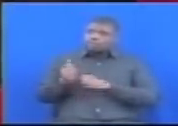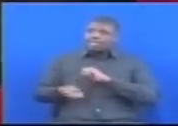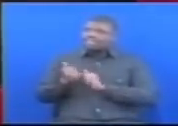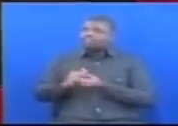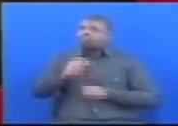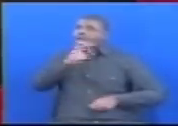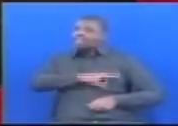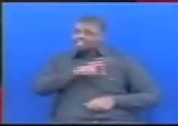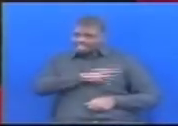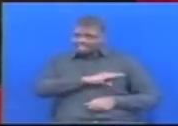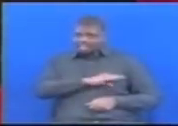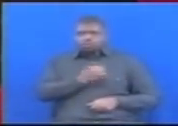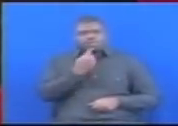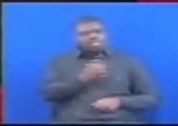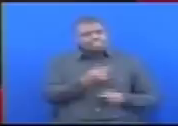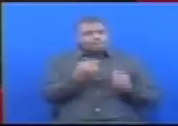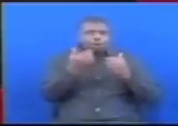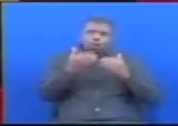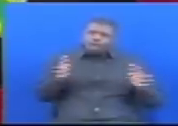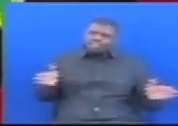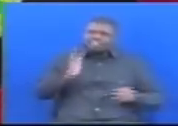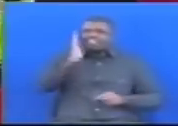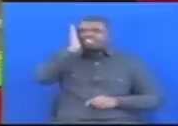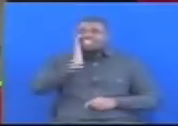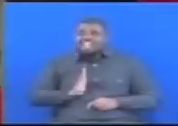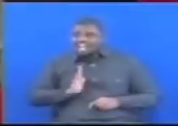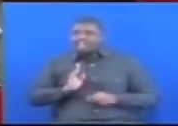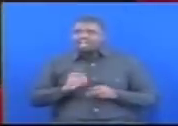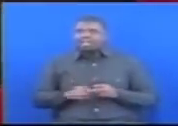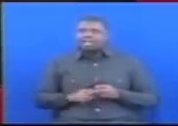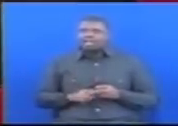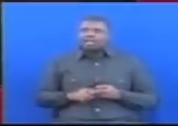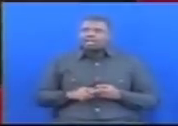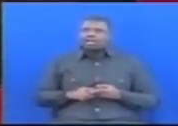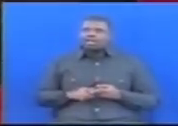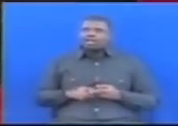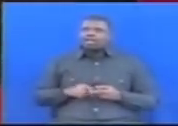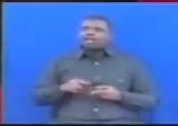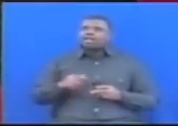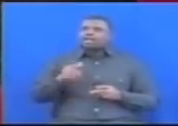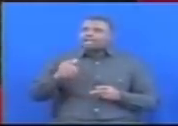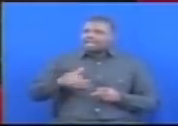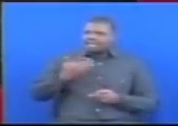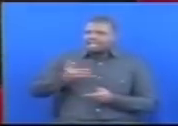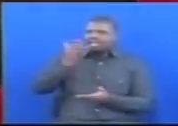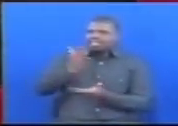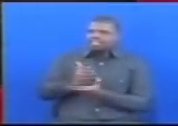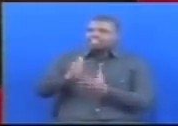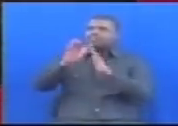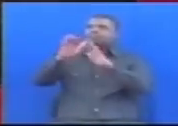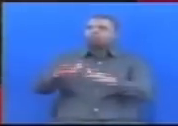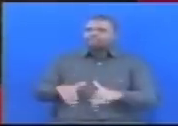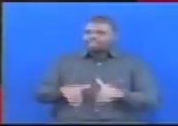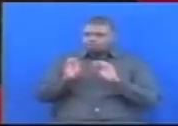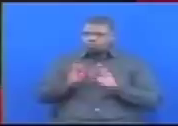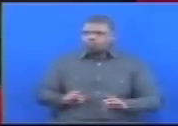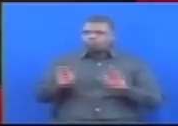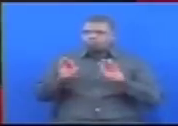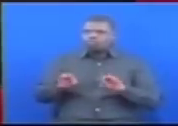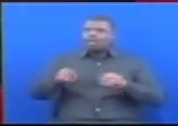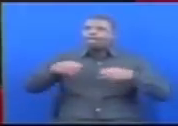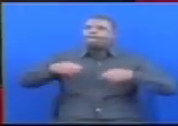la ajira, tena tukataja bayana vijana, nataka nilihakikishie bunge lako tukufu mheshimiwa Spika